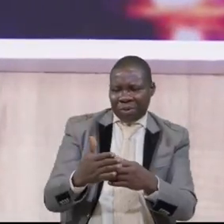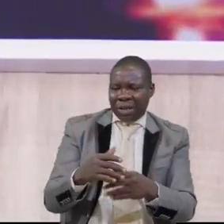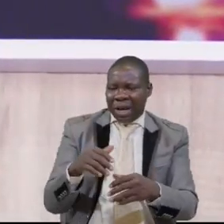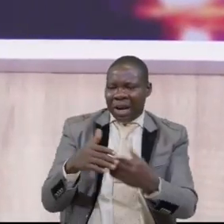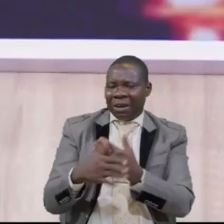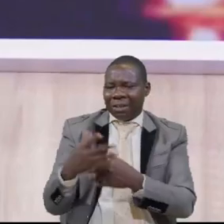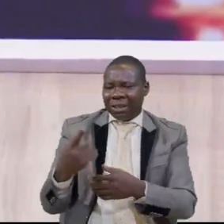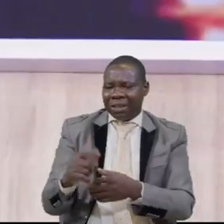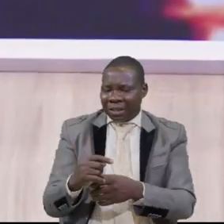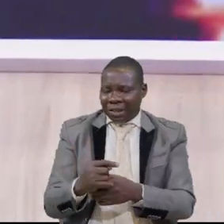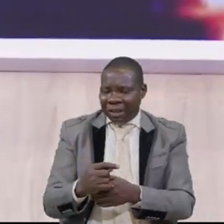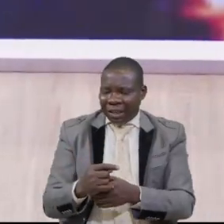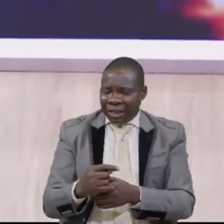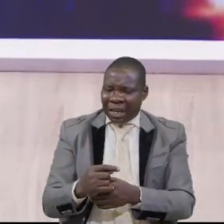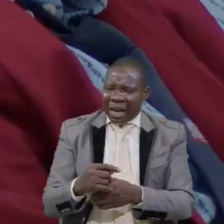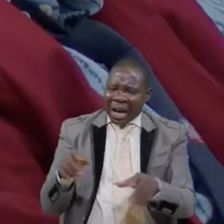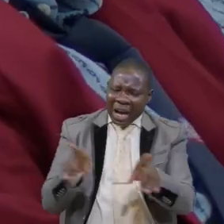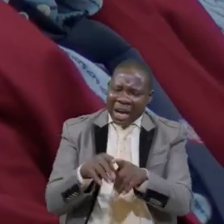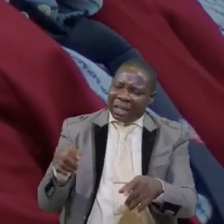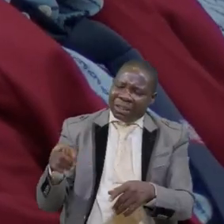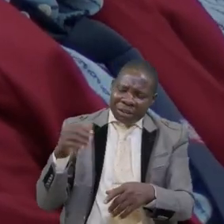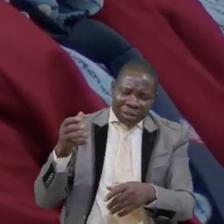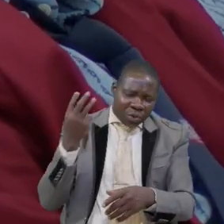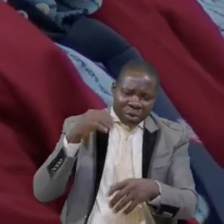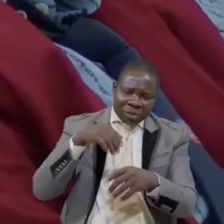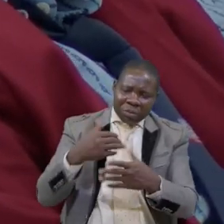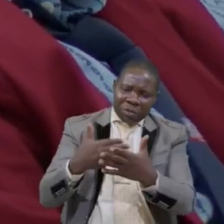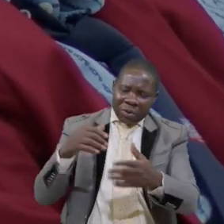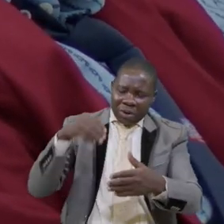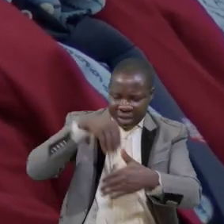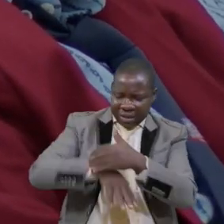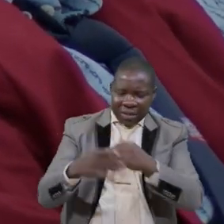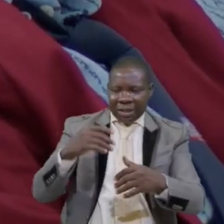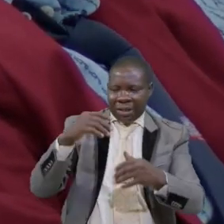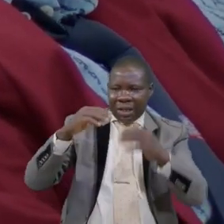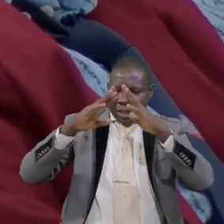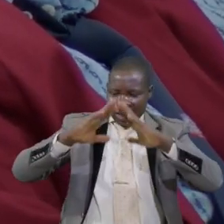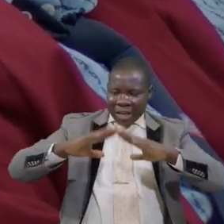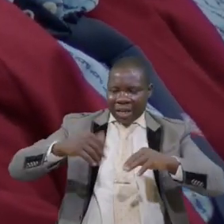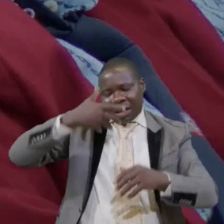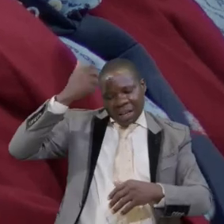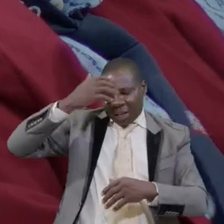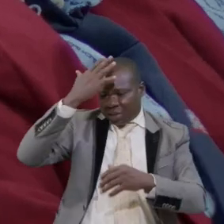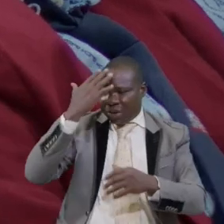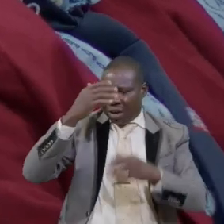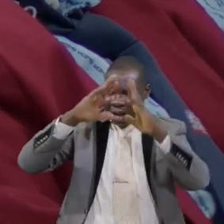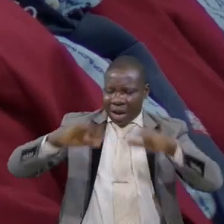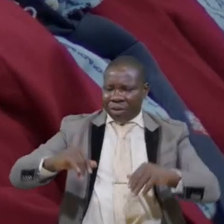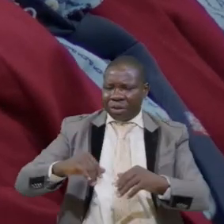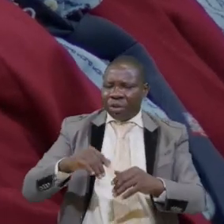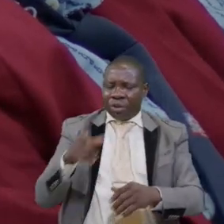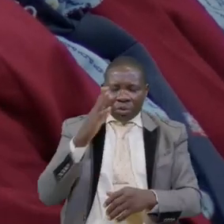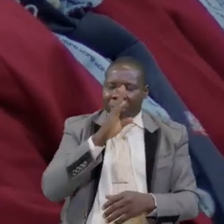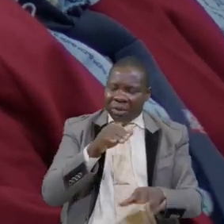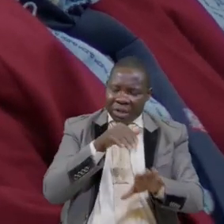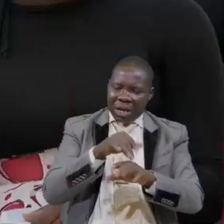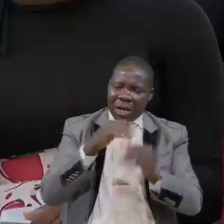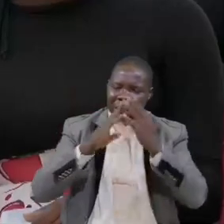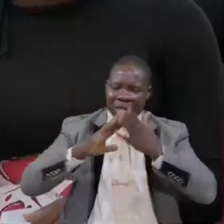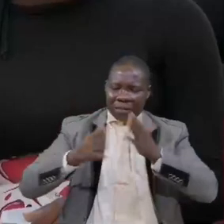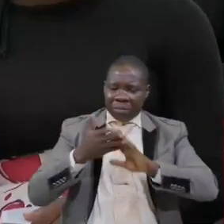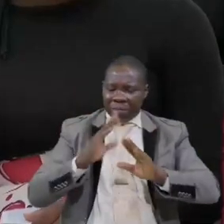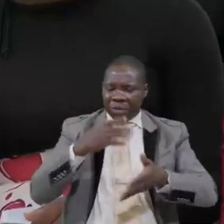il était avant la fosse au lion. Tu seras toujours complet. Quels que soient les lions qui rugissent autour de toi, tu seras